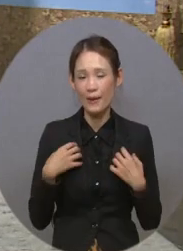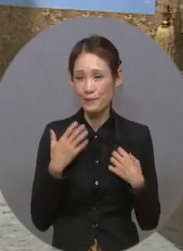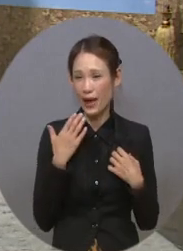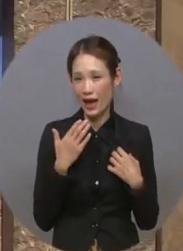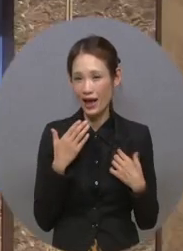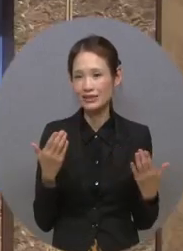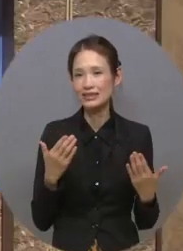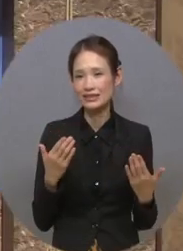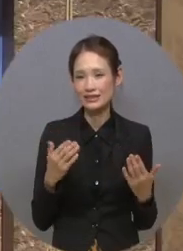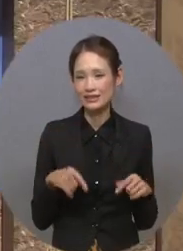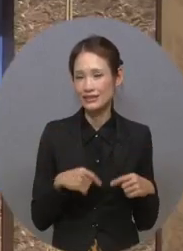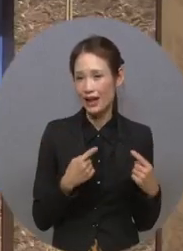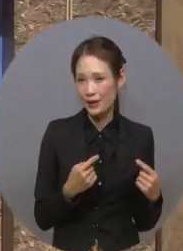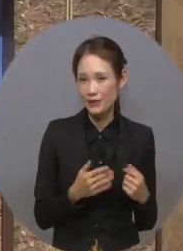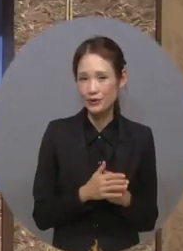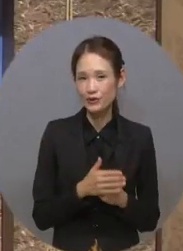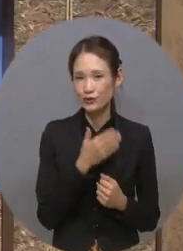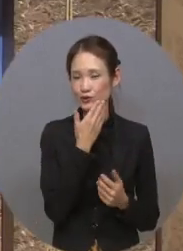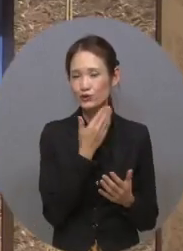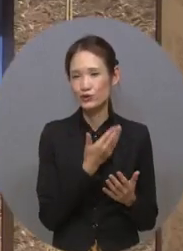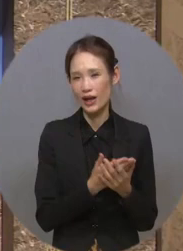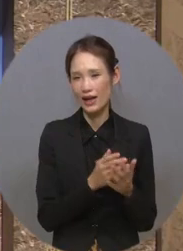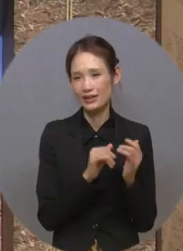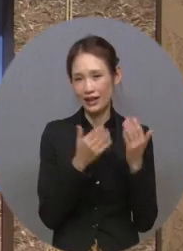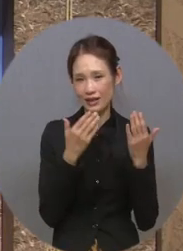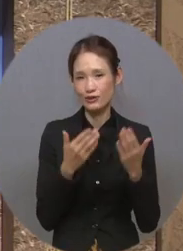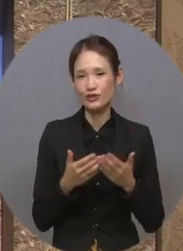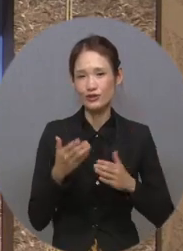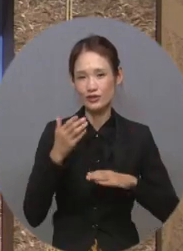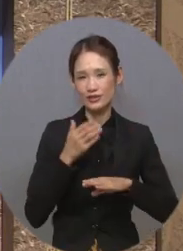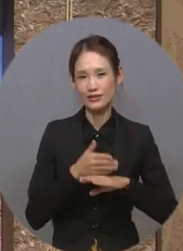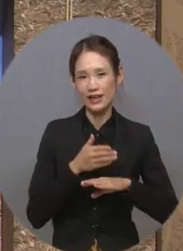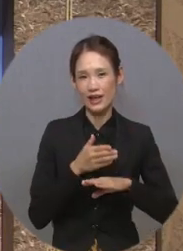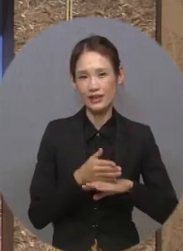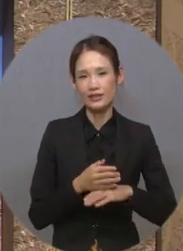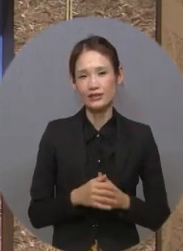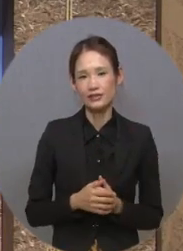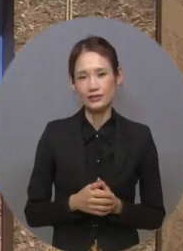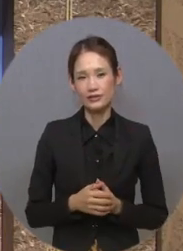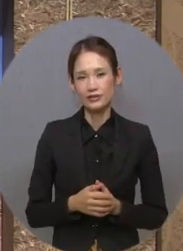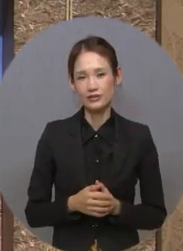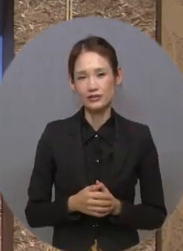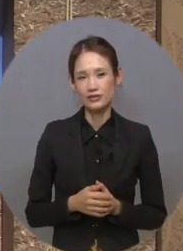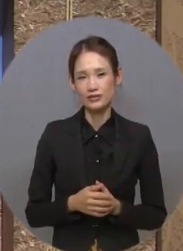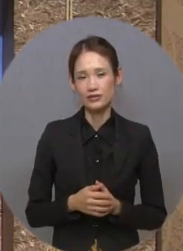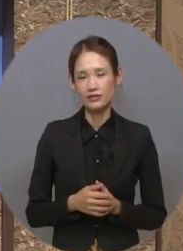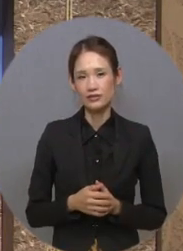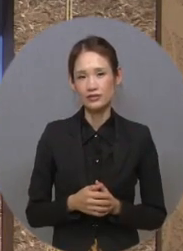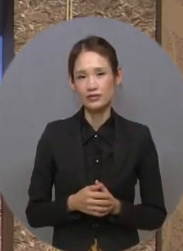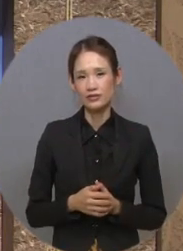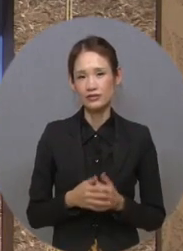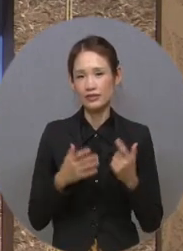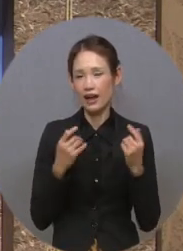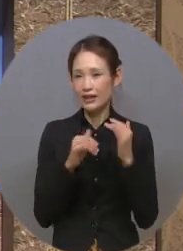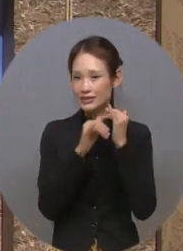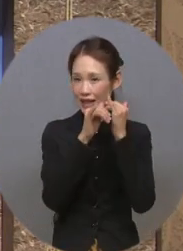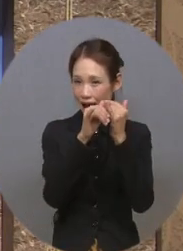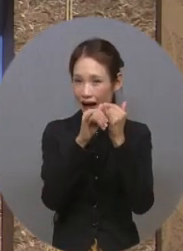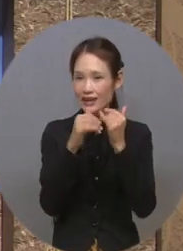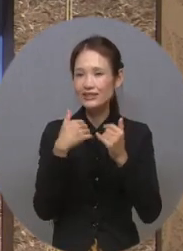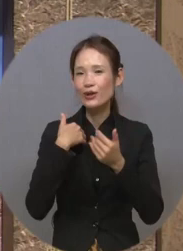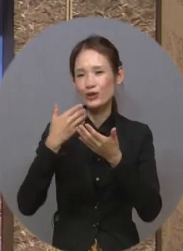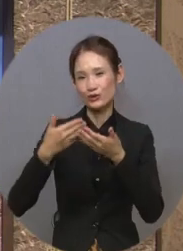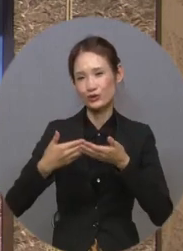것뿐인데 네. 또 귀한 상을 주셔서 일단 감사하다는 말씀을 드리고요. 네. 또 그런 상을